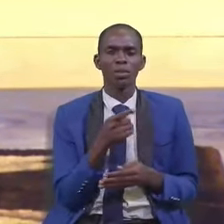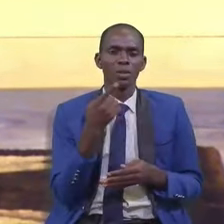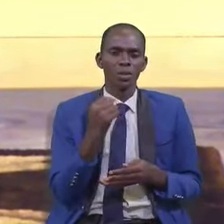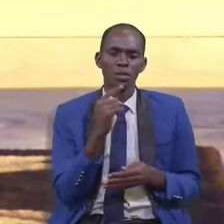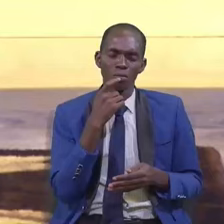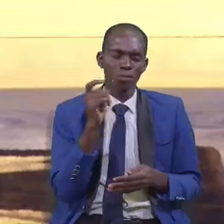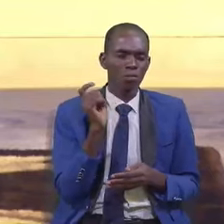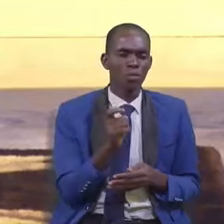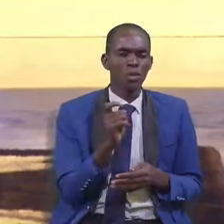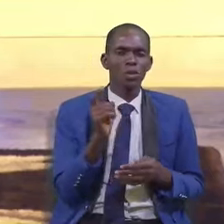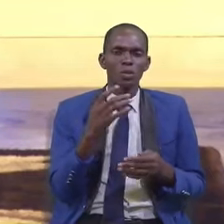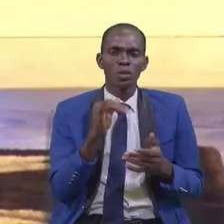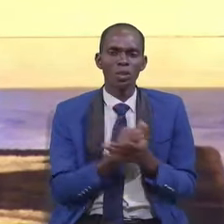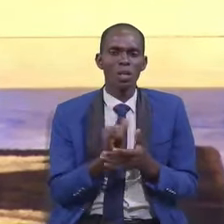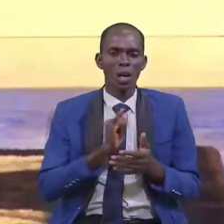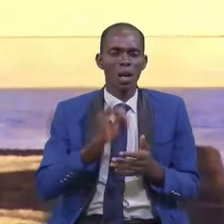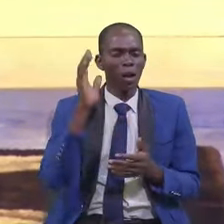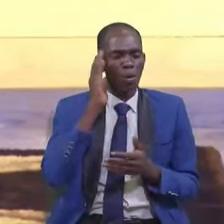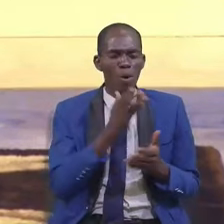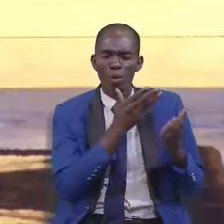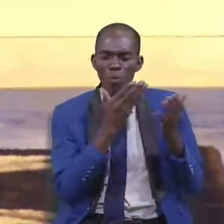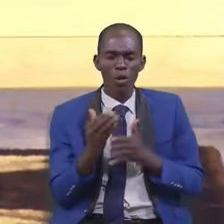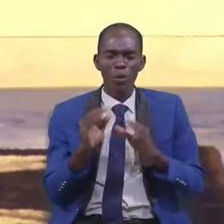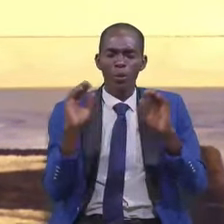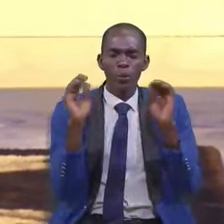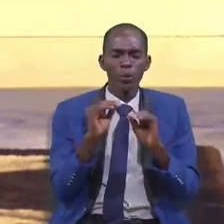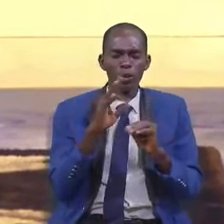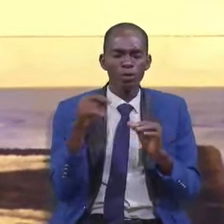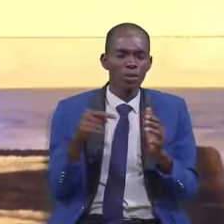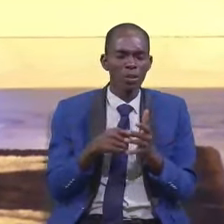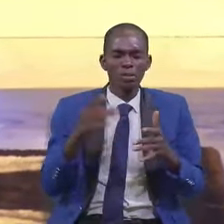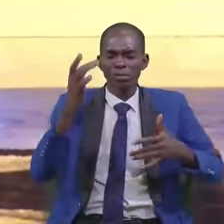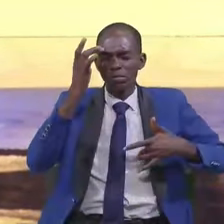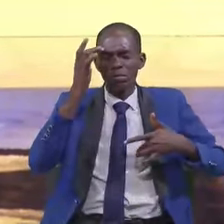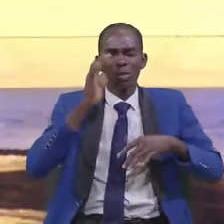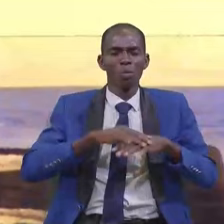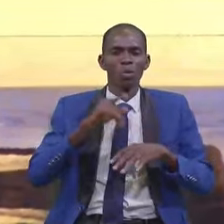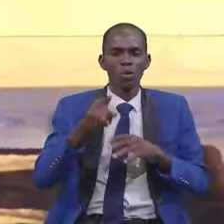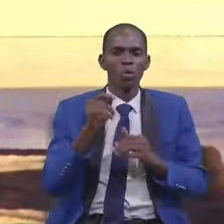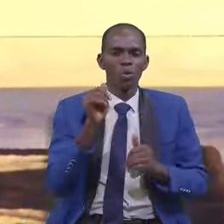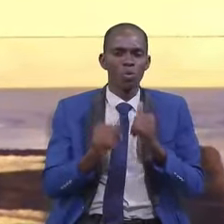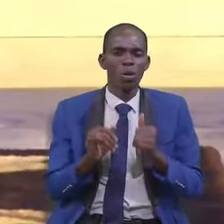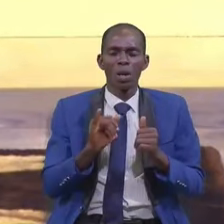te frapperai d'aucune des maladies dont j'ai frappé les Égyptiens.